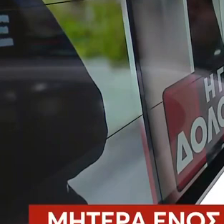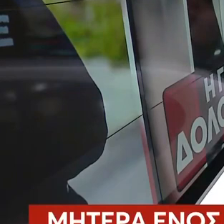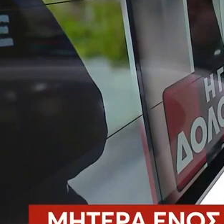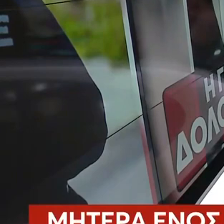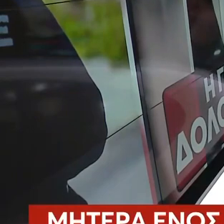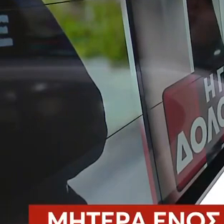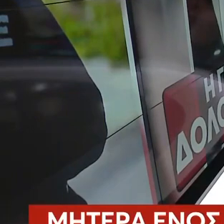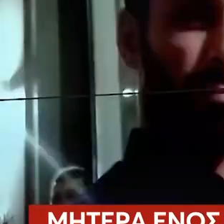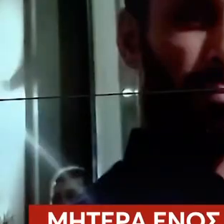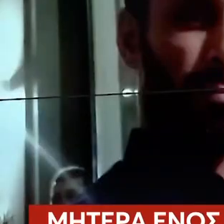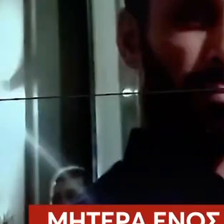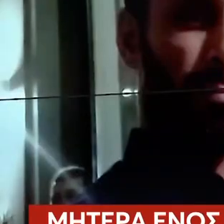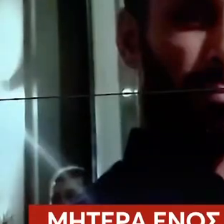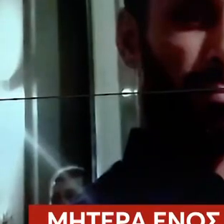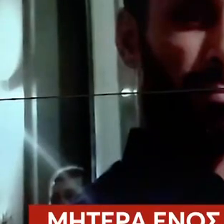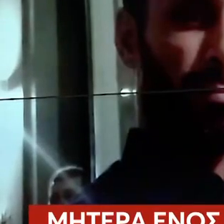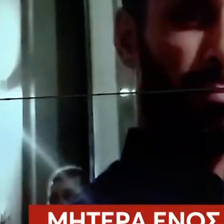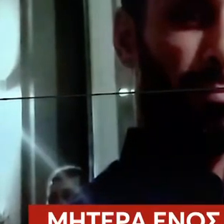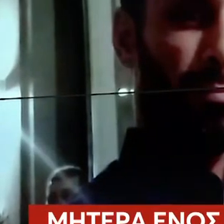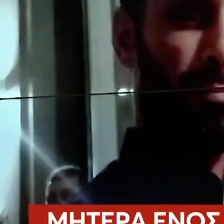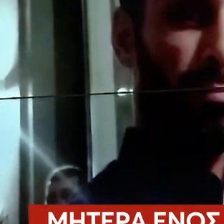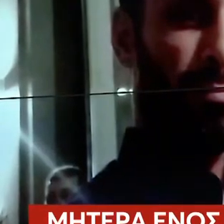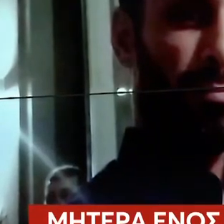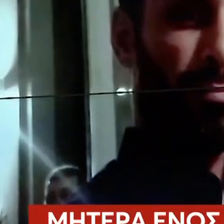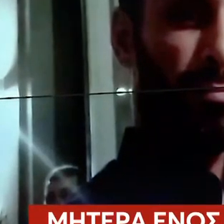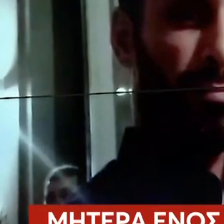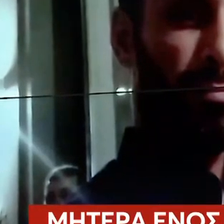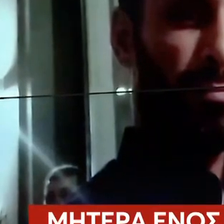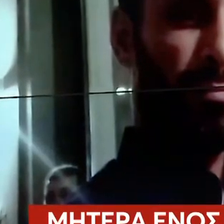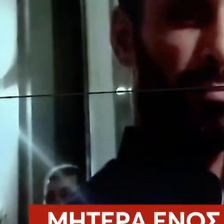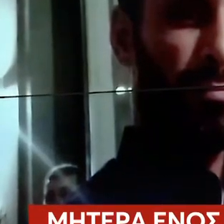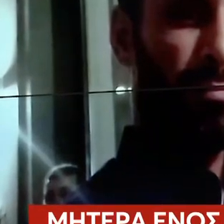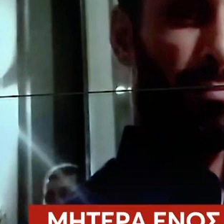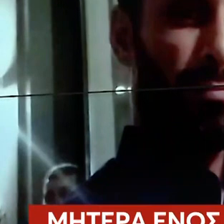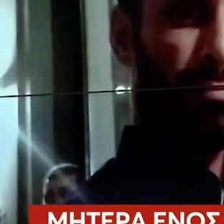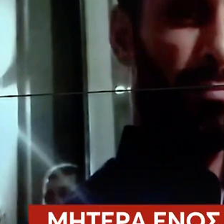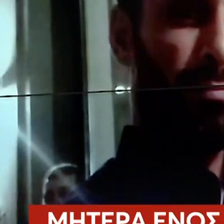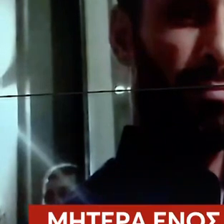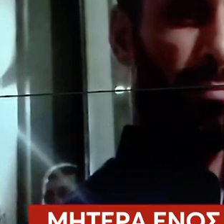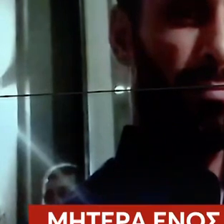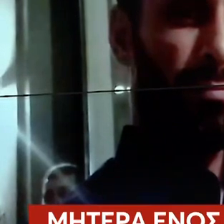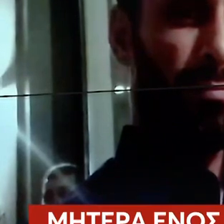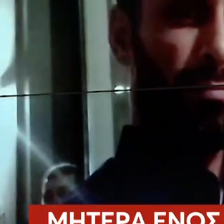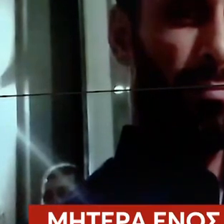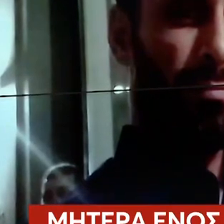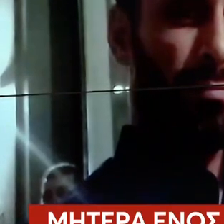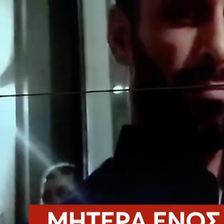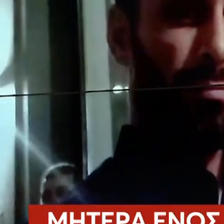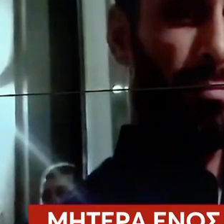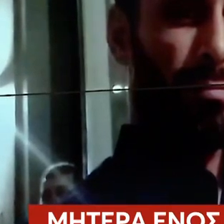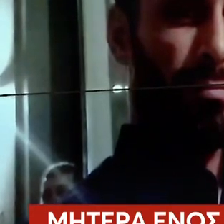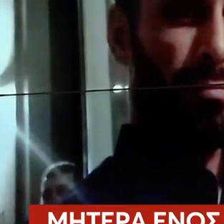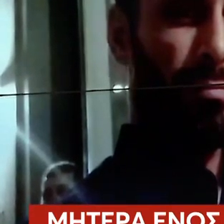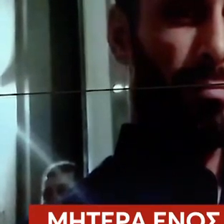να μας μιλάει ζωντανά πριν από λίγο. Είναι ένας άνθρωπος ο οποίος έχει κατηγορηθεί για κλοπές, για χίλια μύρια όσα, και παρόλα αυτά, μετά από όλα όσα